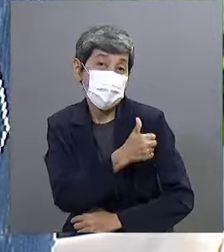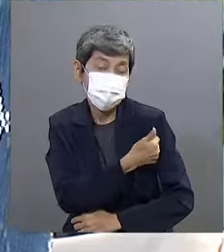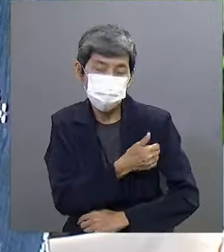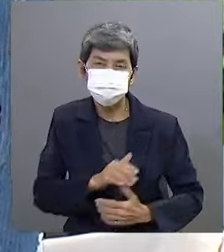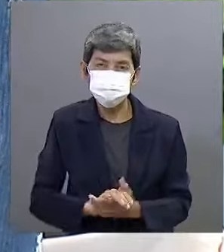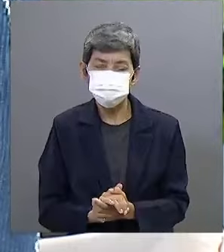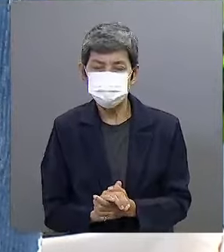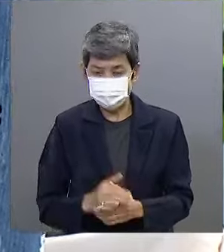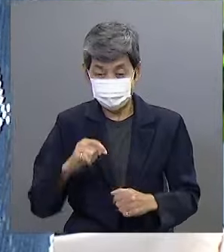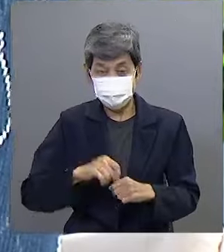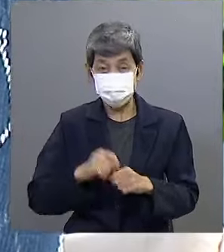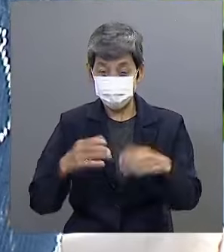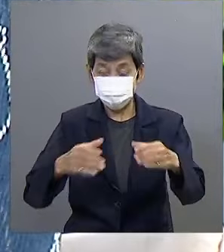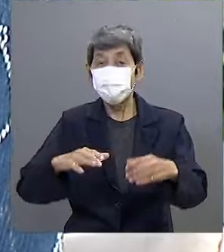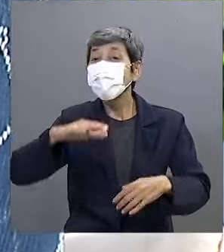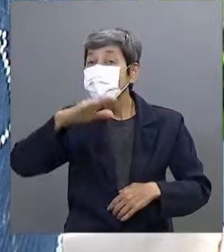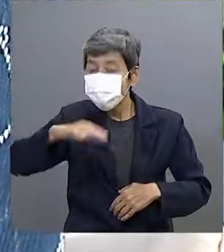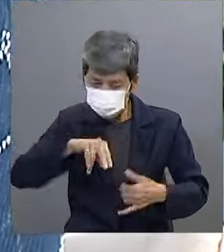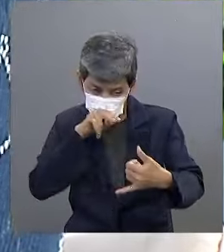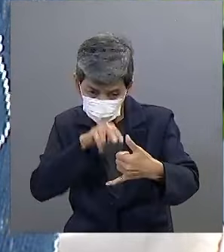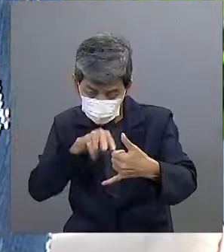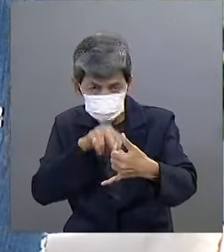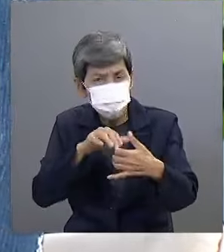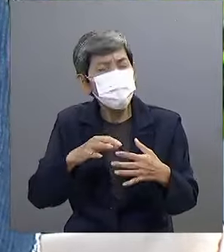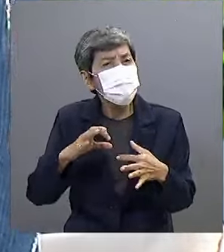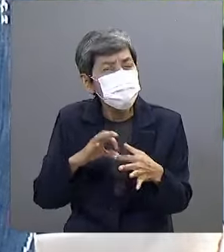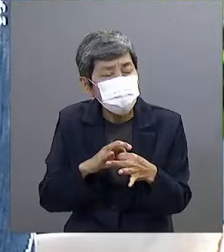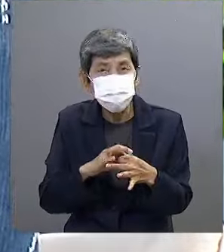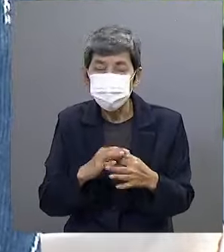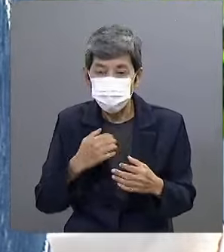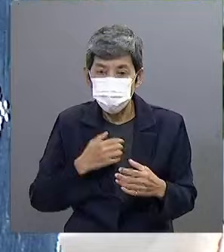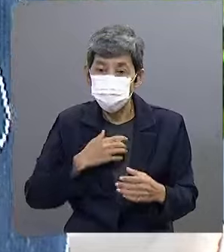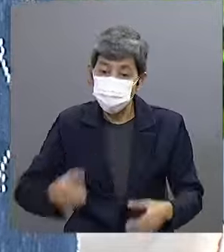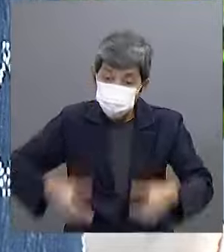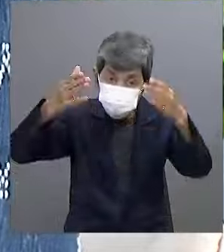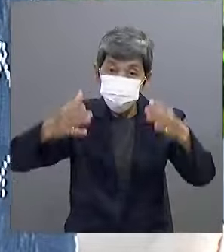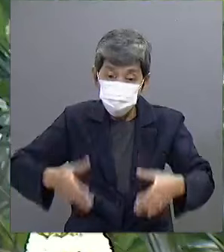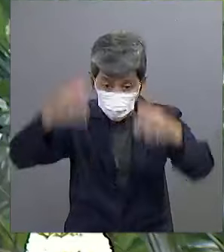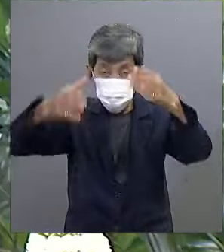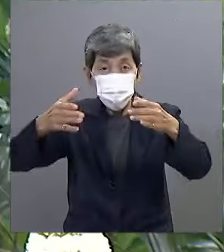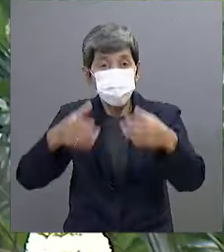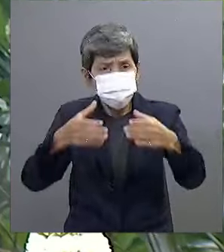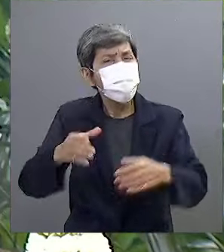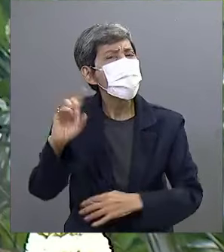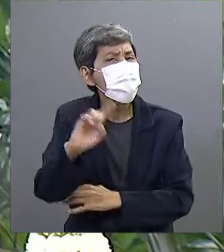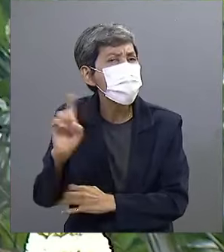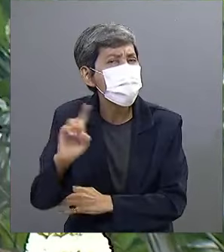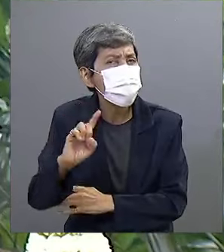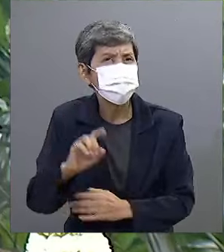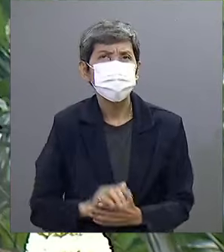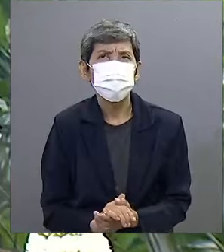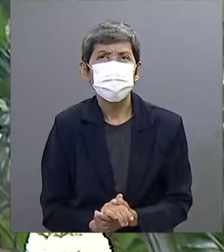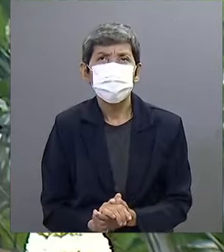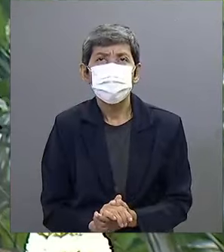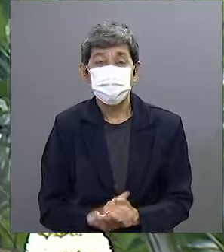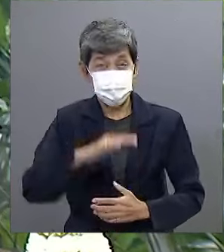น Shaken Baby Syndrome ค ือเกิดจากพฤติกรรมในการโยนหรือเขย่าของผู้ปกครองนี่คืออะไรอะคะ ค่ะ Shaken Baby Syndrome น